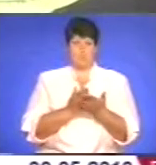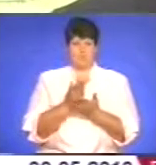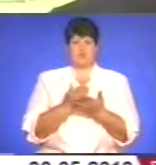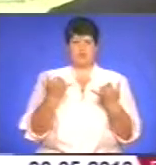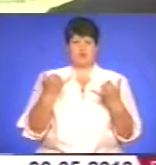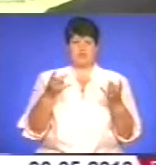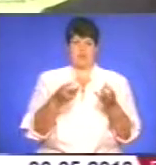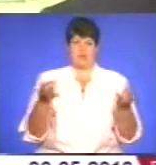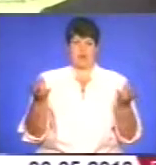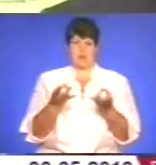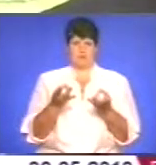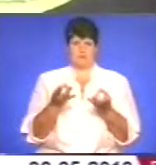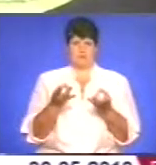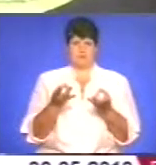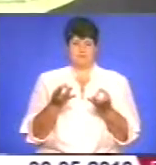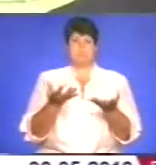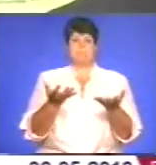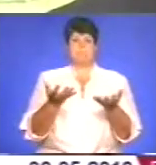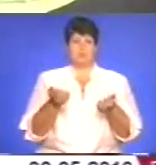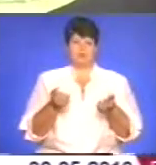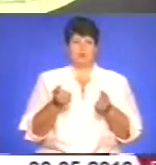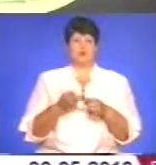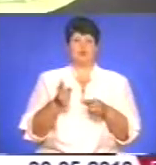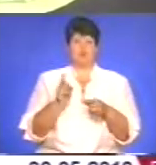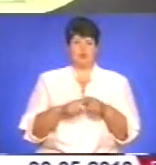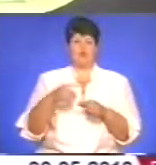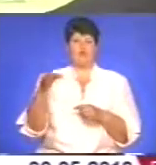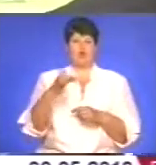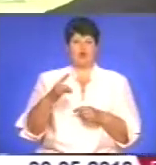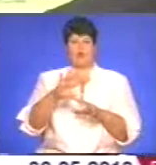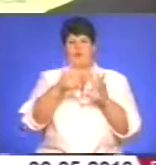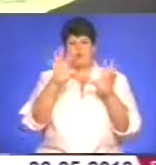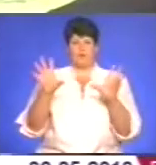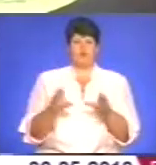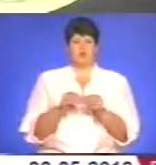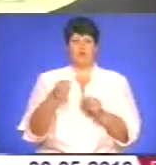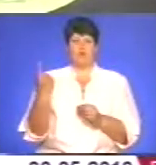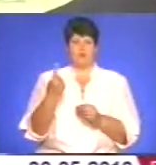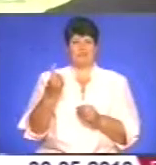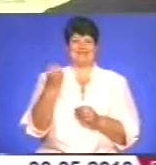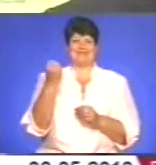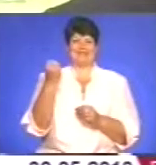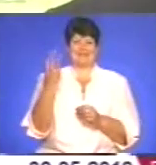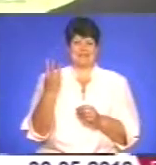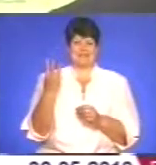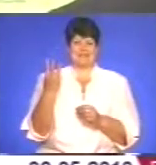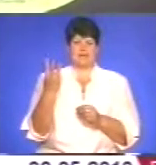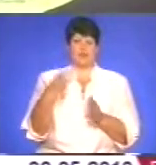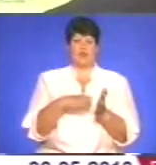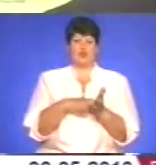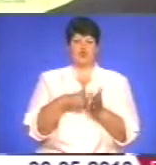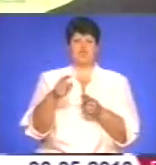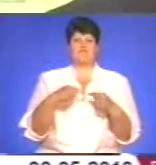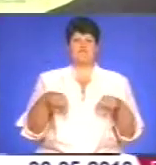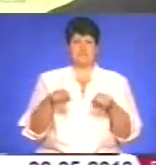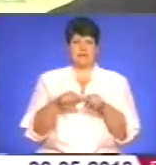їм необхідні. Приймемо теж у цьому районі, в цілому по області, вже ми в 13 поштовими відділеннями